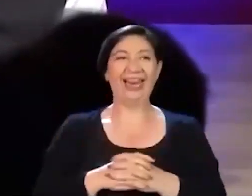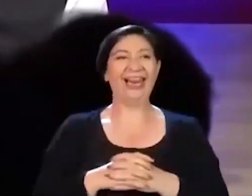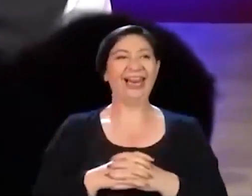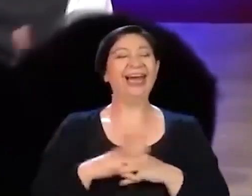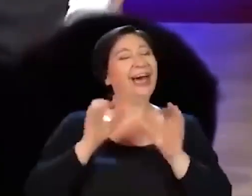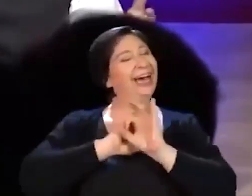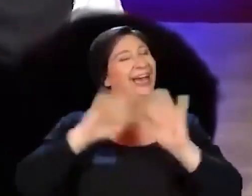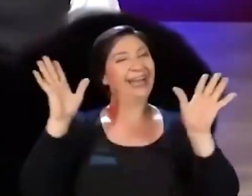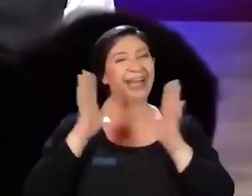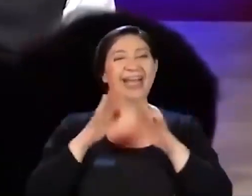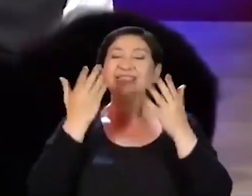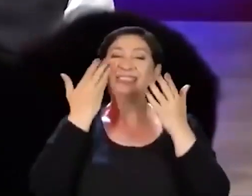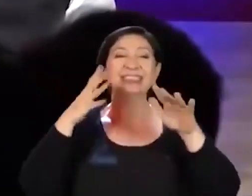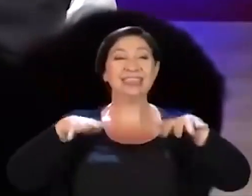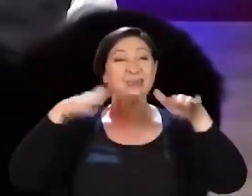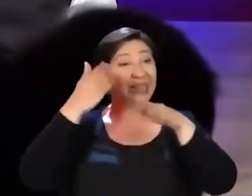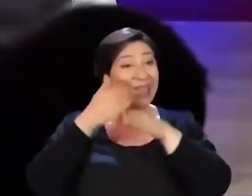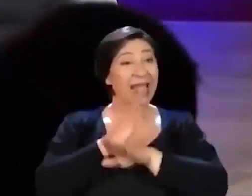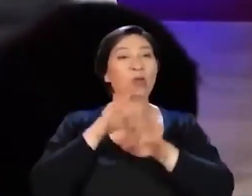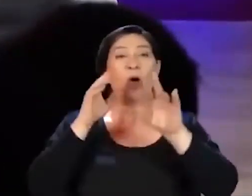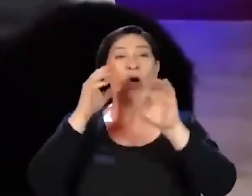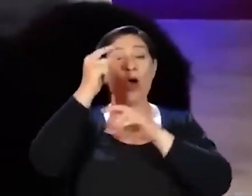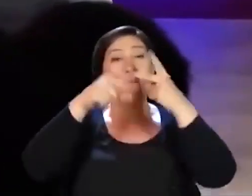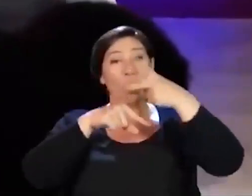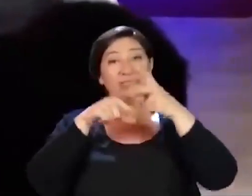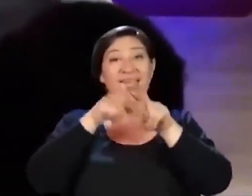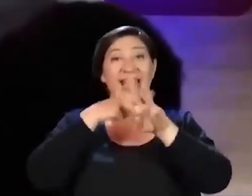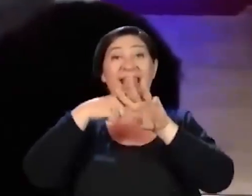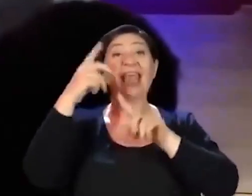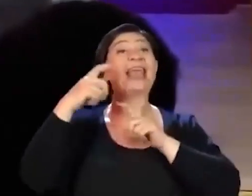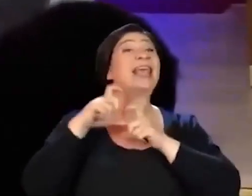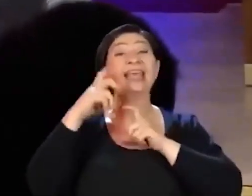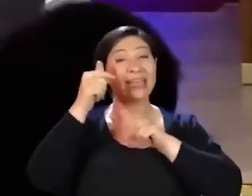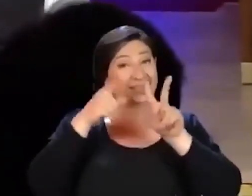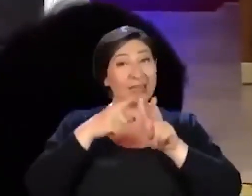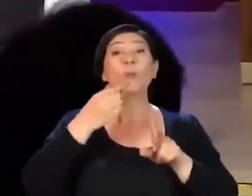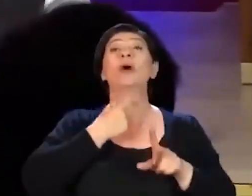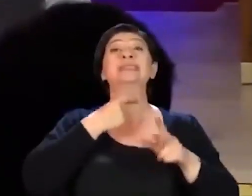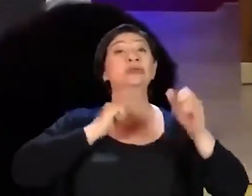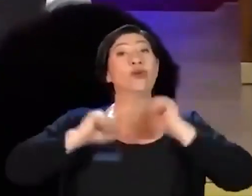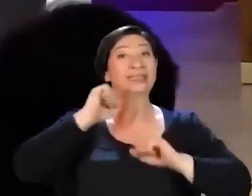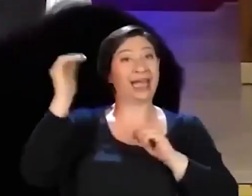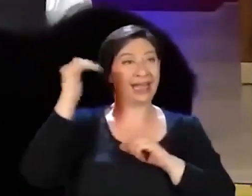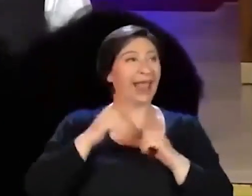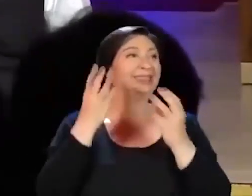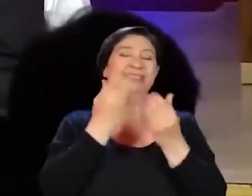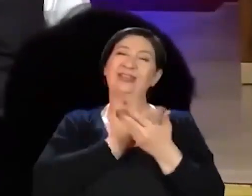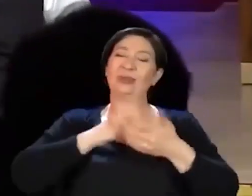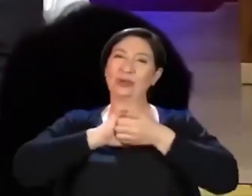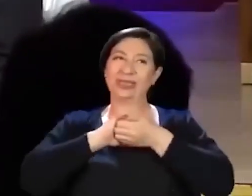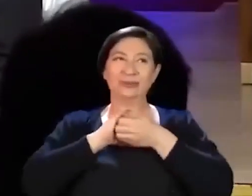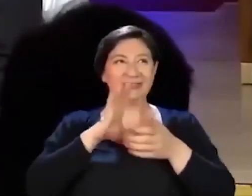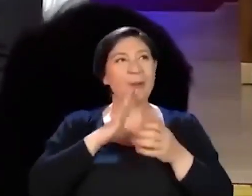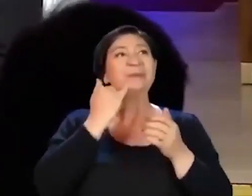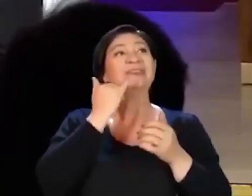Seyircimiz harika. Çok güzel. Harika. Seyircimiz çok beğendim hakikaten seyirci. Öz yayından ve Boğaziçi'nden gelen sevgili dostlarımız var. Bazı tabii ki diğer misafirlerimiz var.